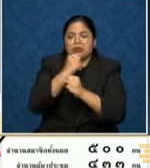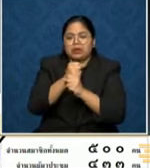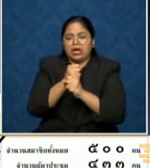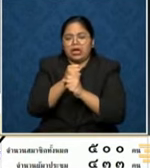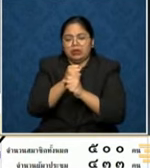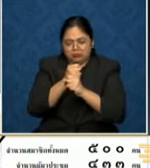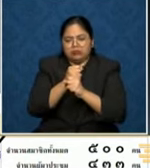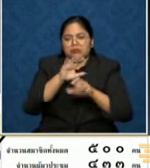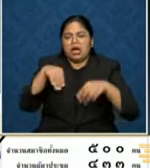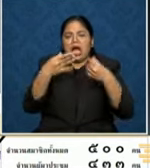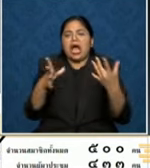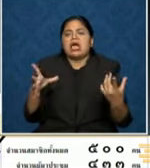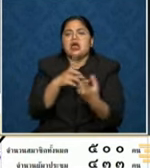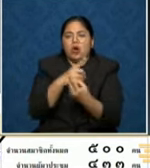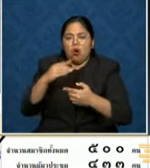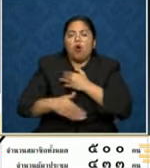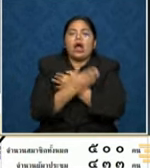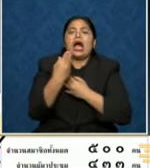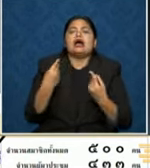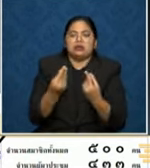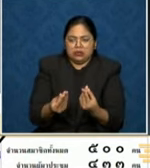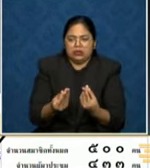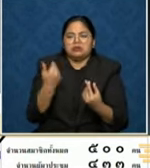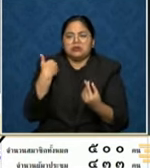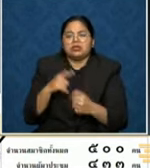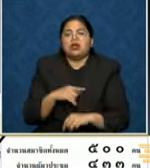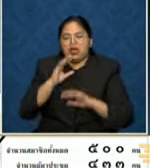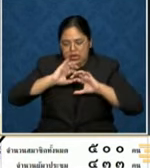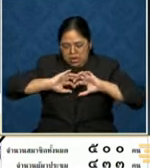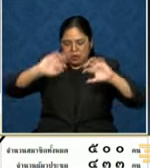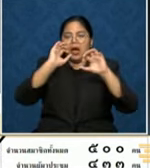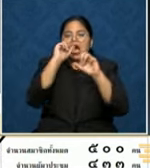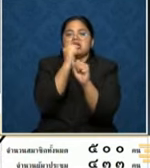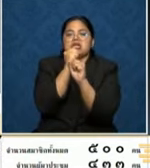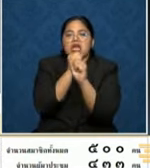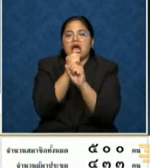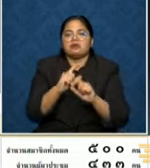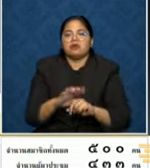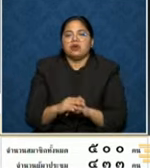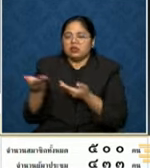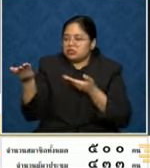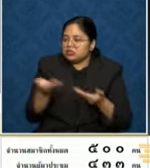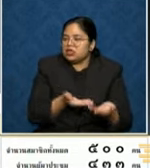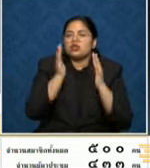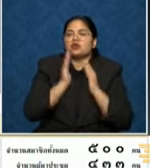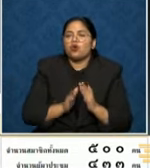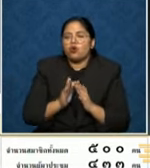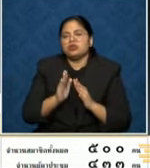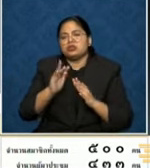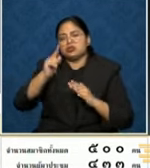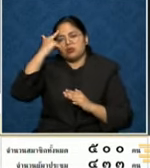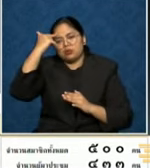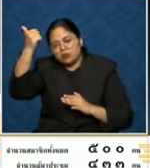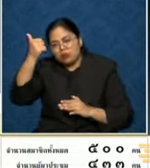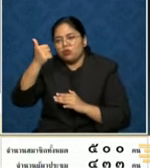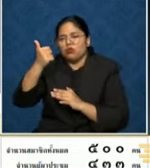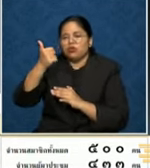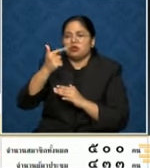งนี้ก็ต้องถือว่าแรงงานต่างด้าวที่เข้ามารัฐบาลทำครับเชิญผู้เชี่ยวชาญจากต่างประเทศตอนนี้ผมอยากแนะนำเสน